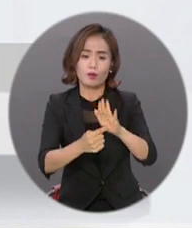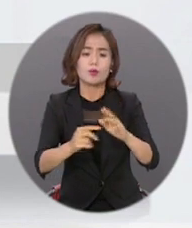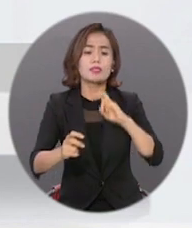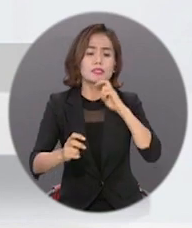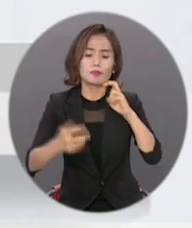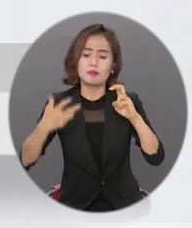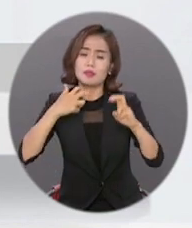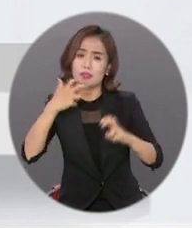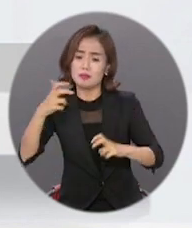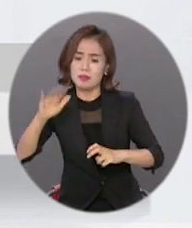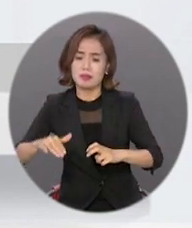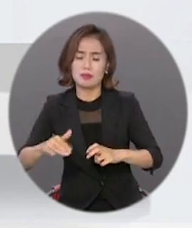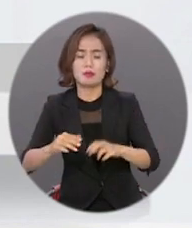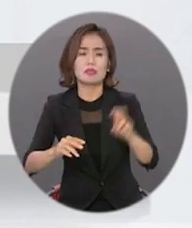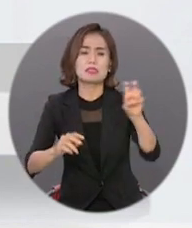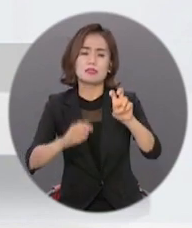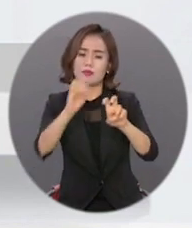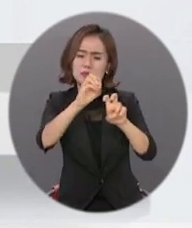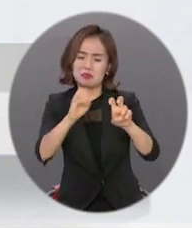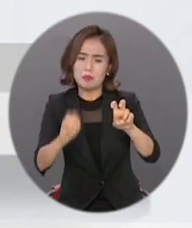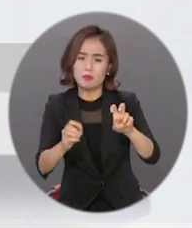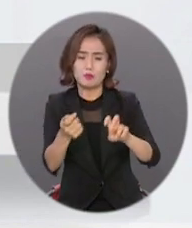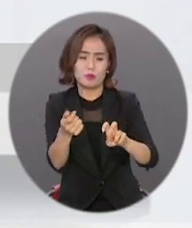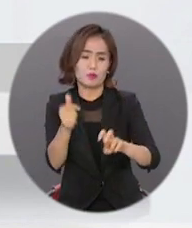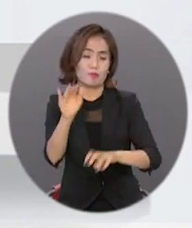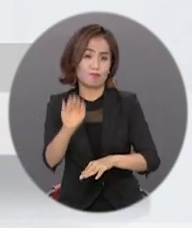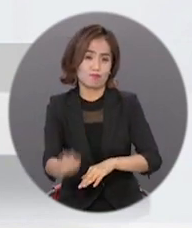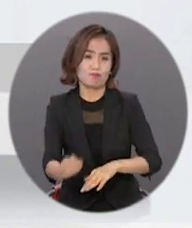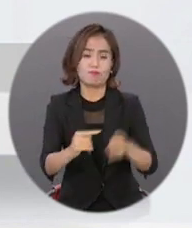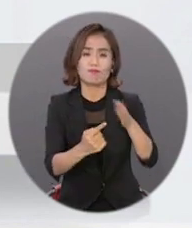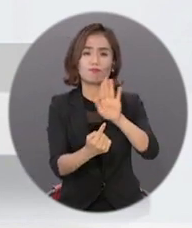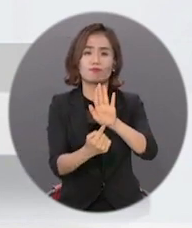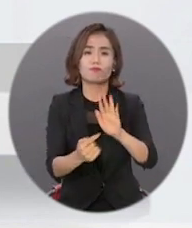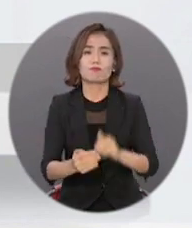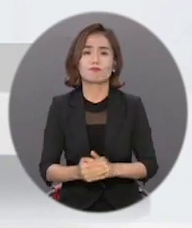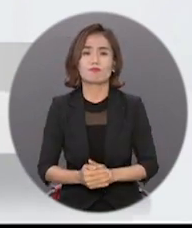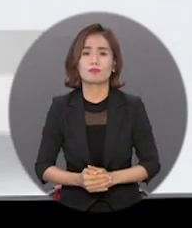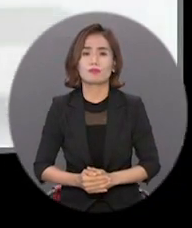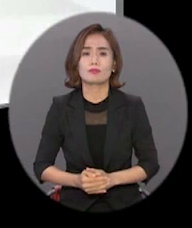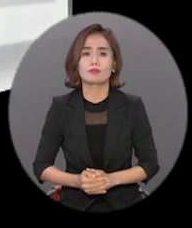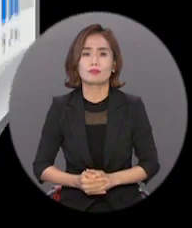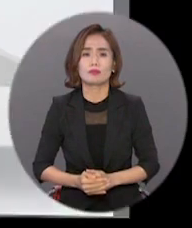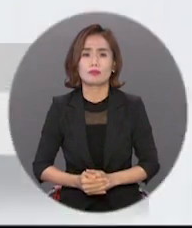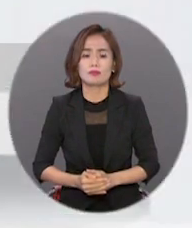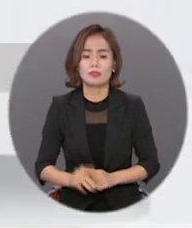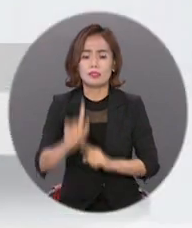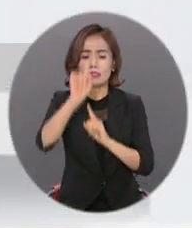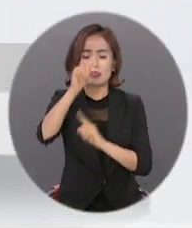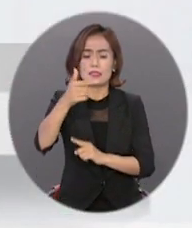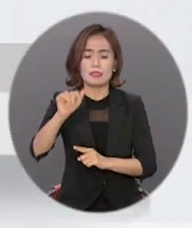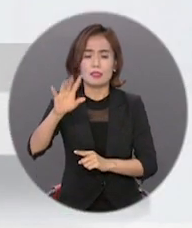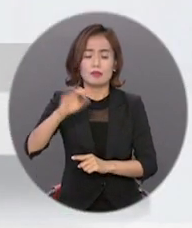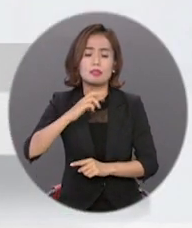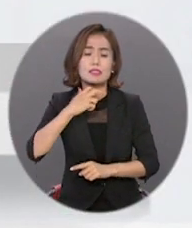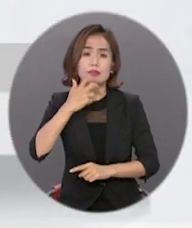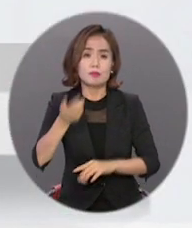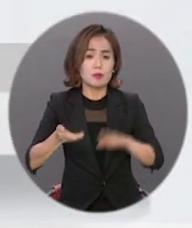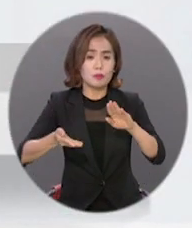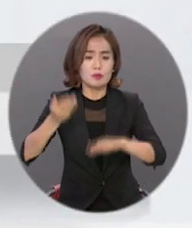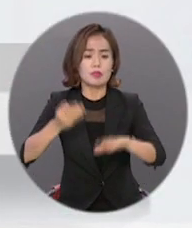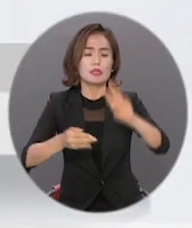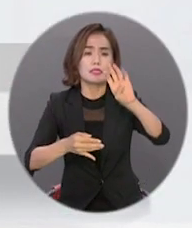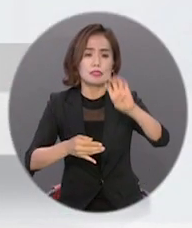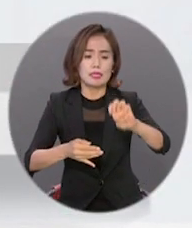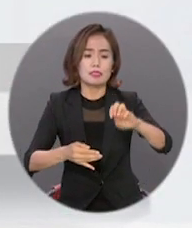70대 이상에서 각각 20.4% 로 가장 낮았습니다 이낙연 부분은 70대 이상에서